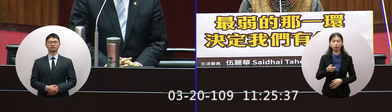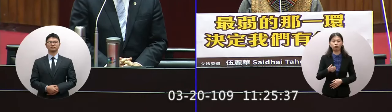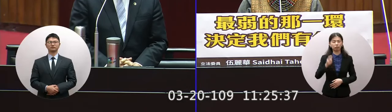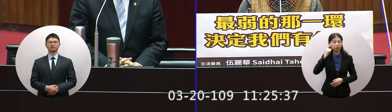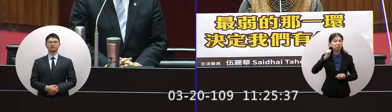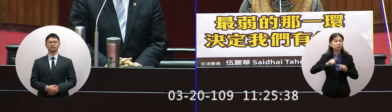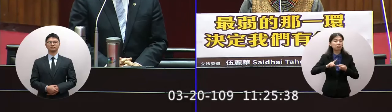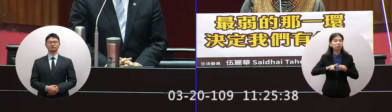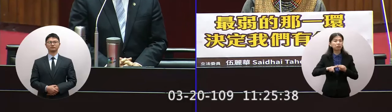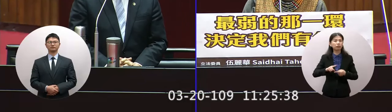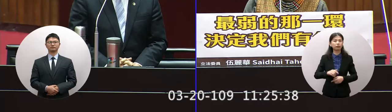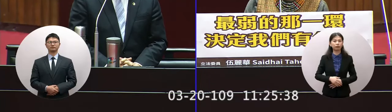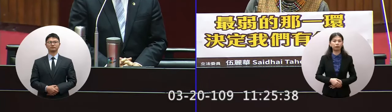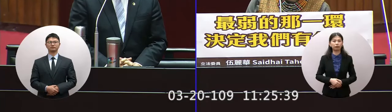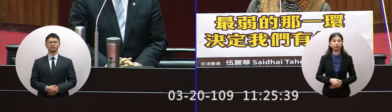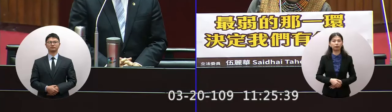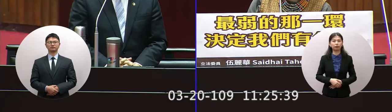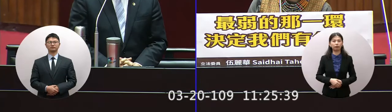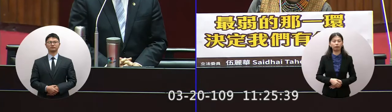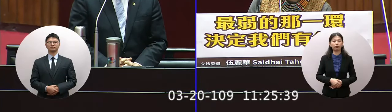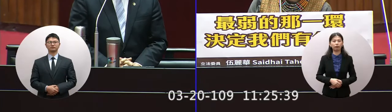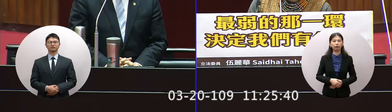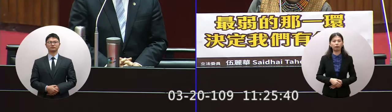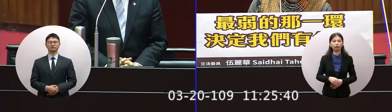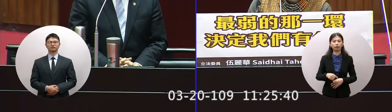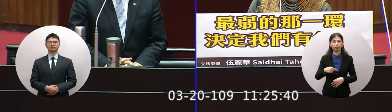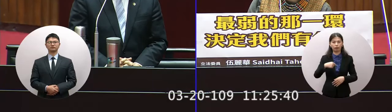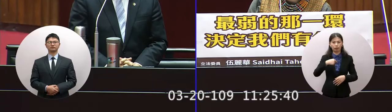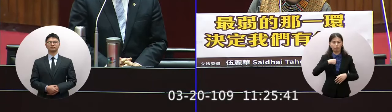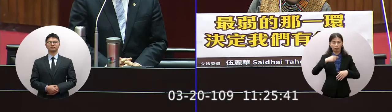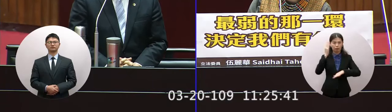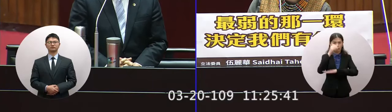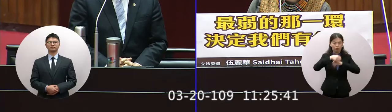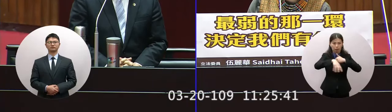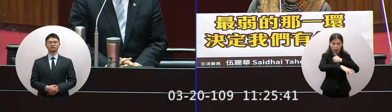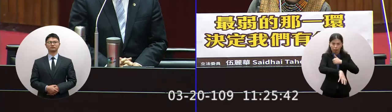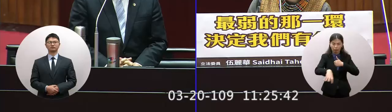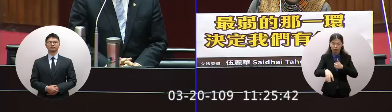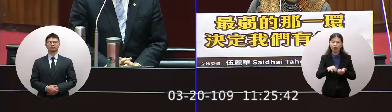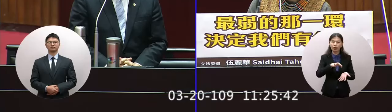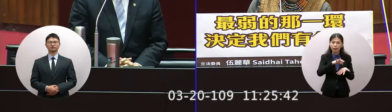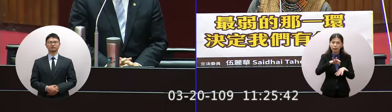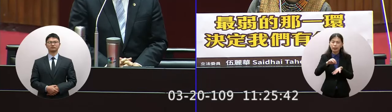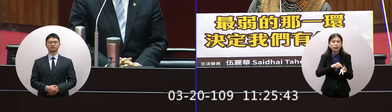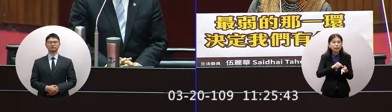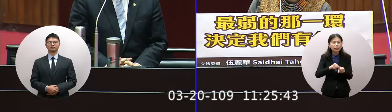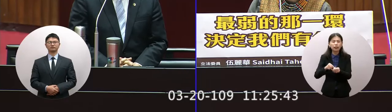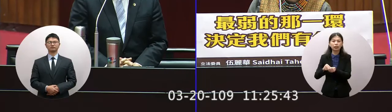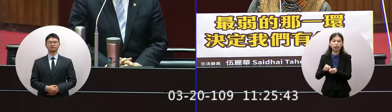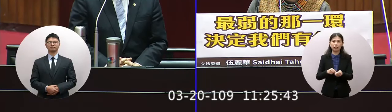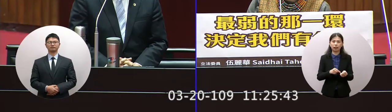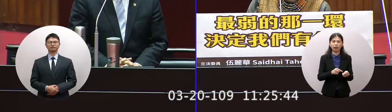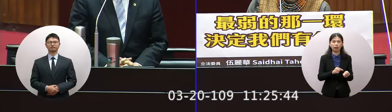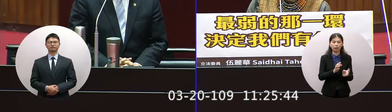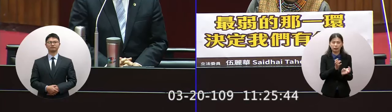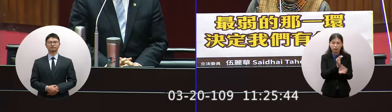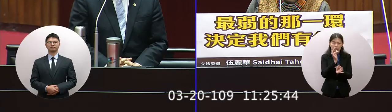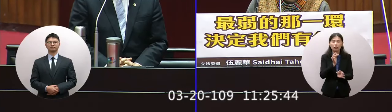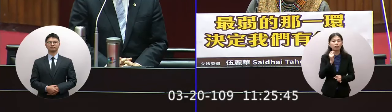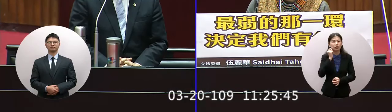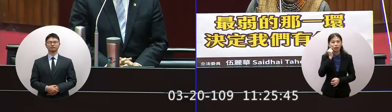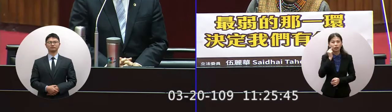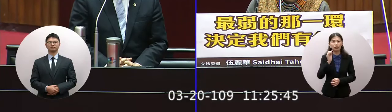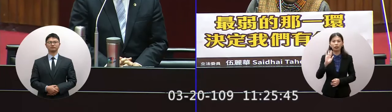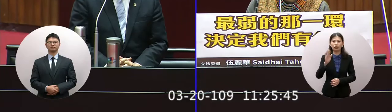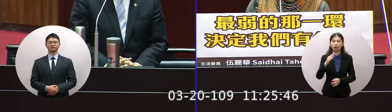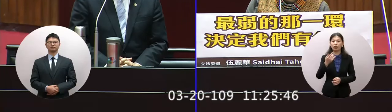好哈。所以呢，我在这个地方也要跟所有的团队，我没有办法一一署名哈，因为我们的白宫